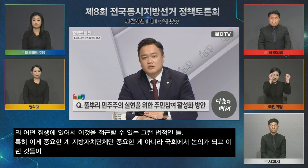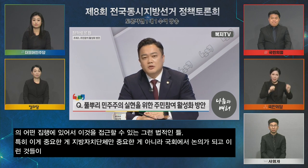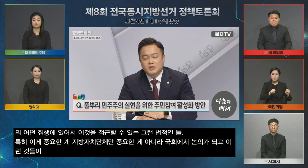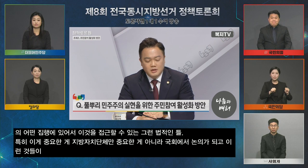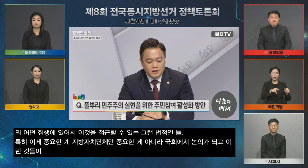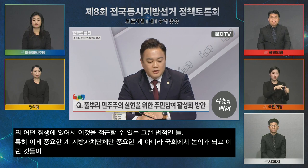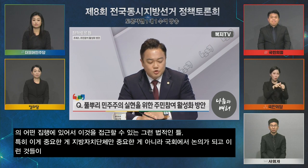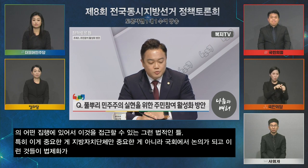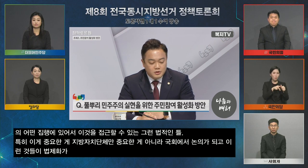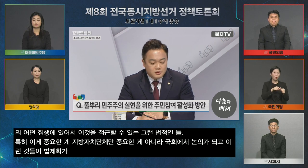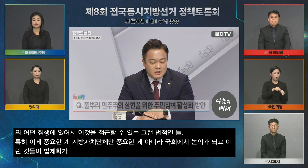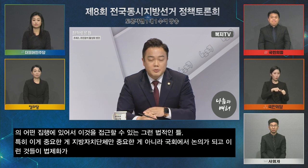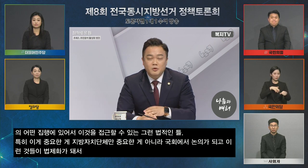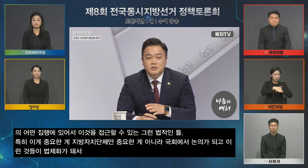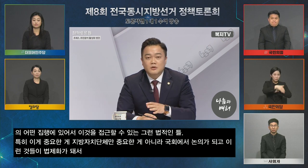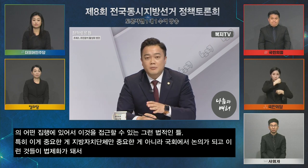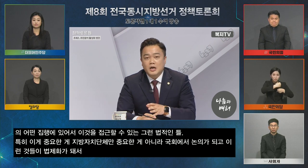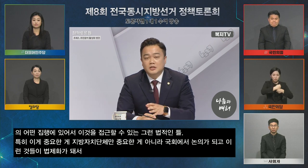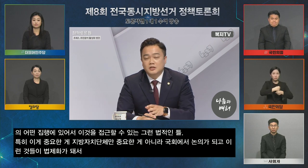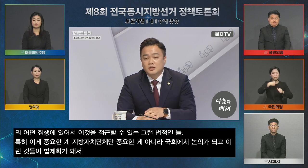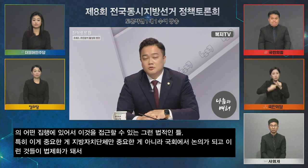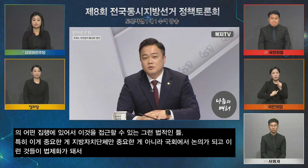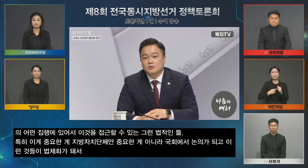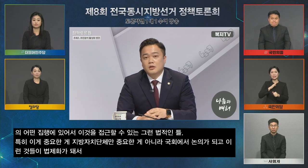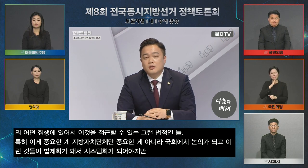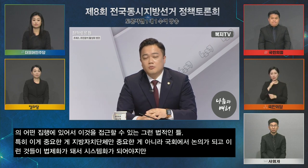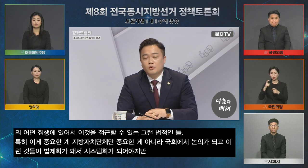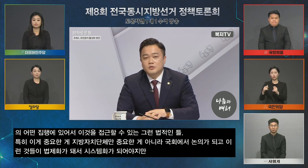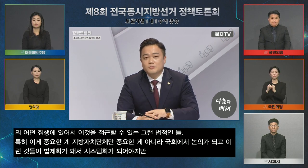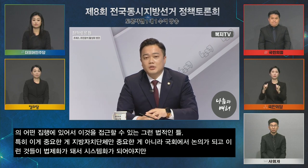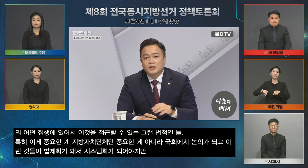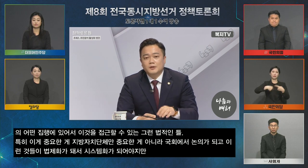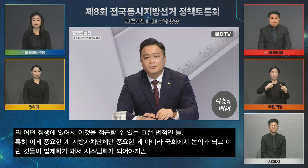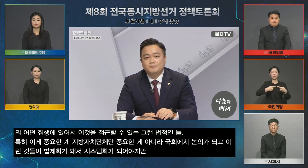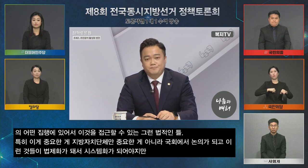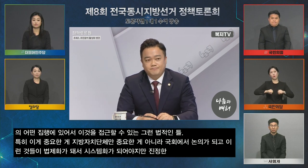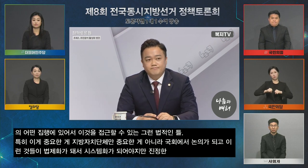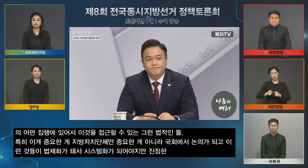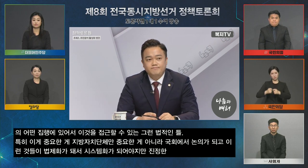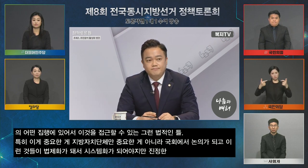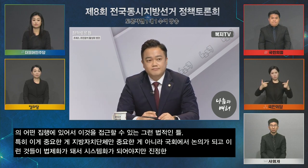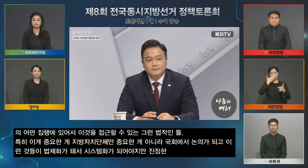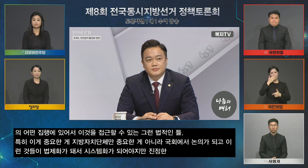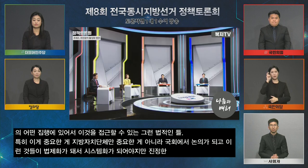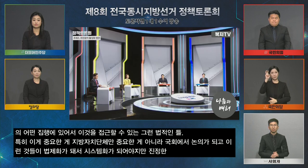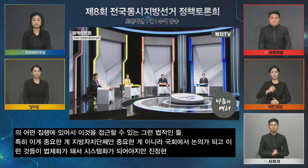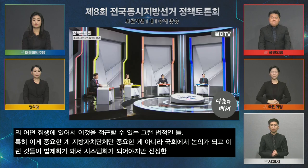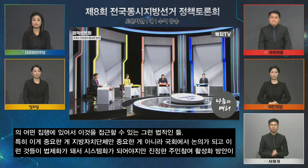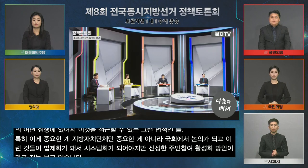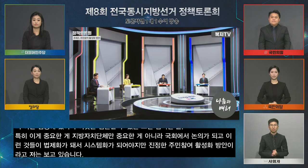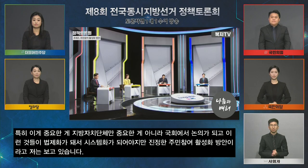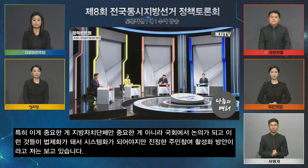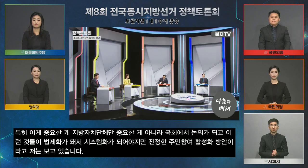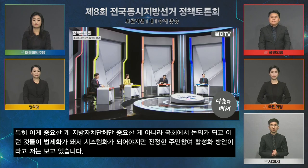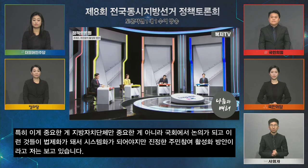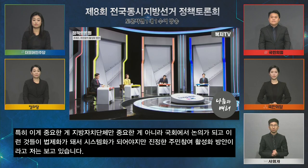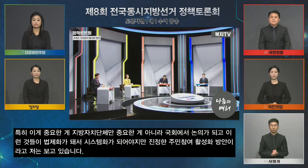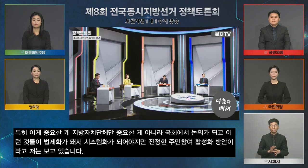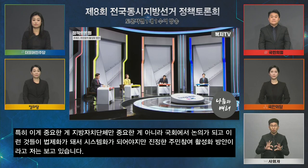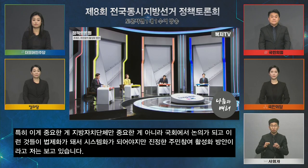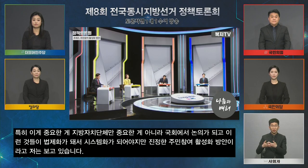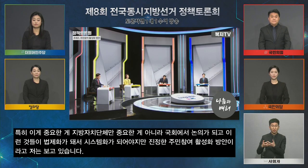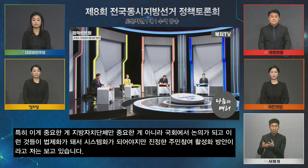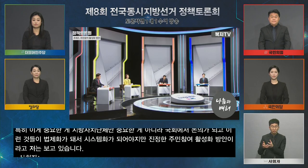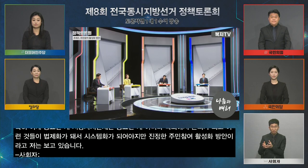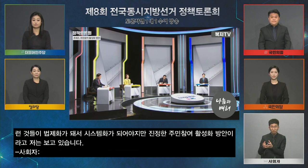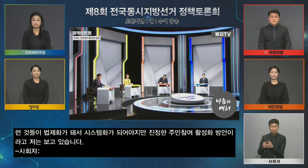진정한 주민 참여 활성화 방안이라고 저는 보고 있습니다. 네. 김승수 의원께